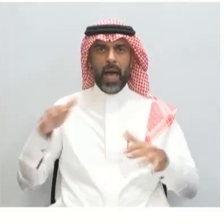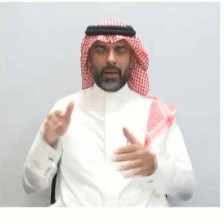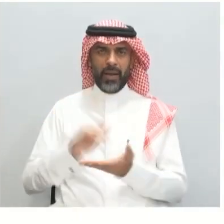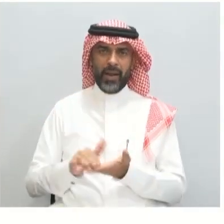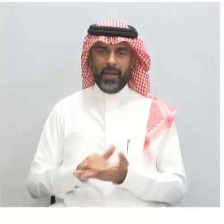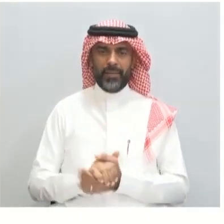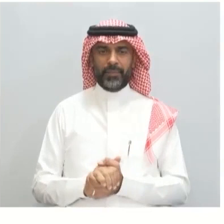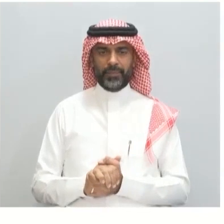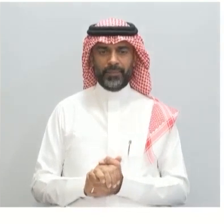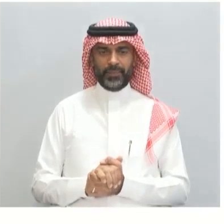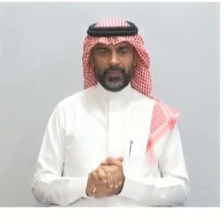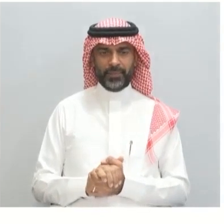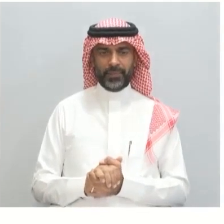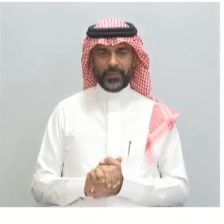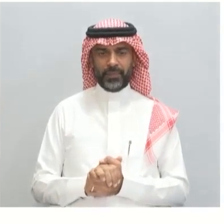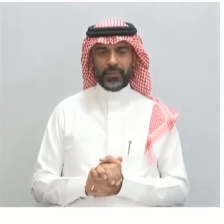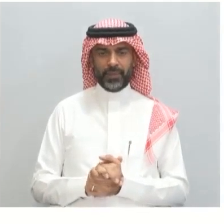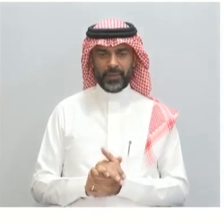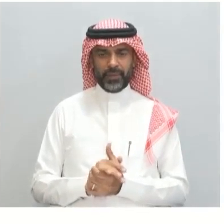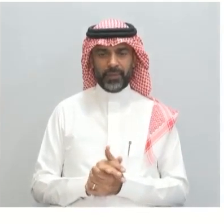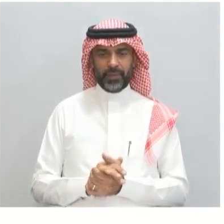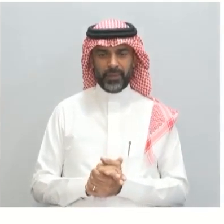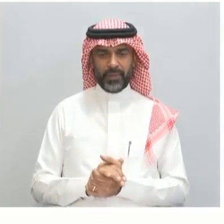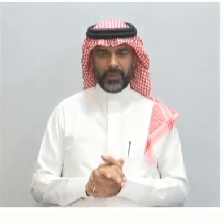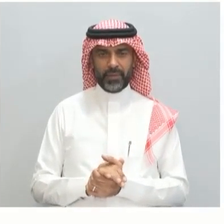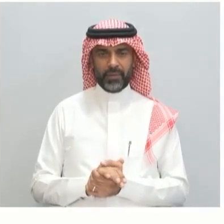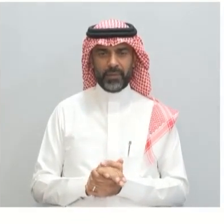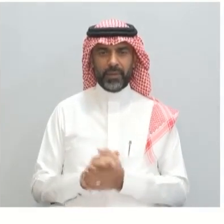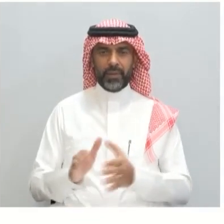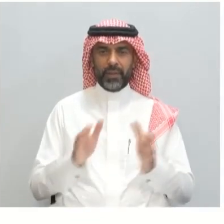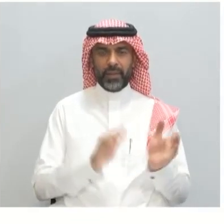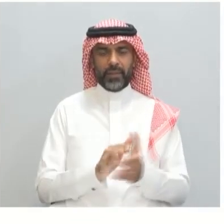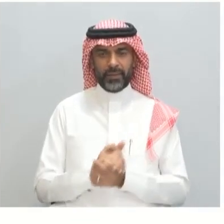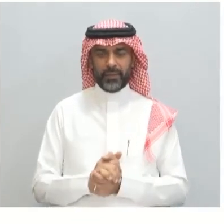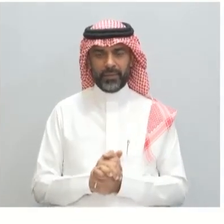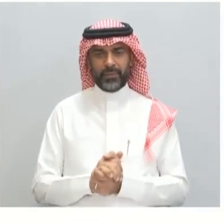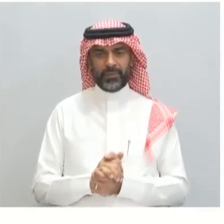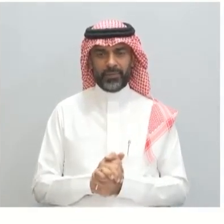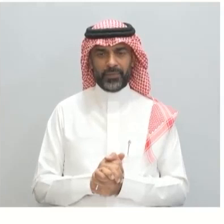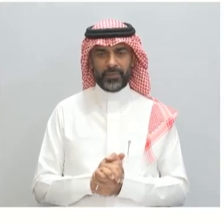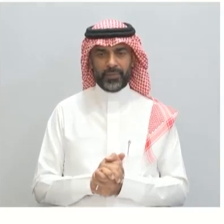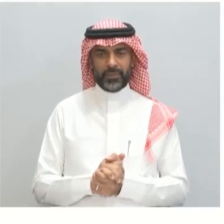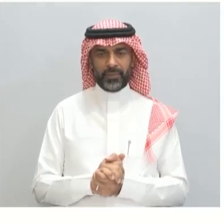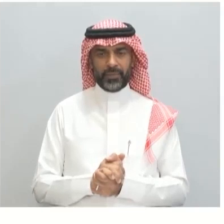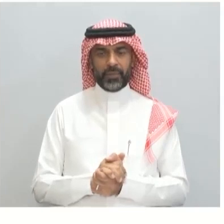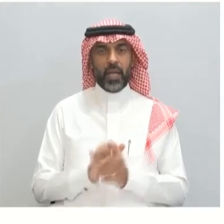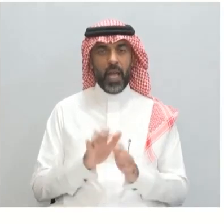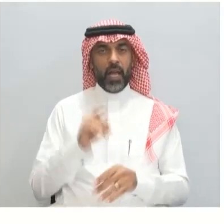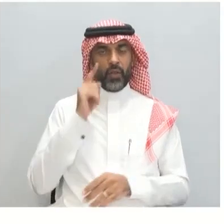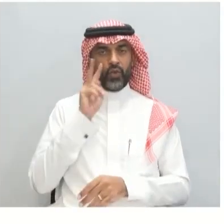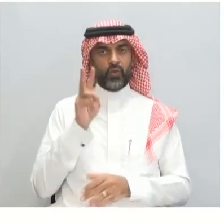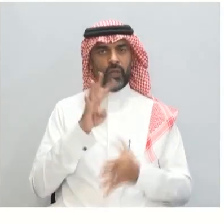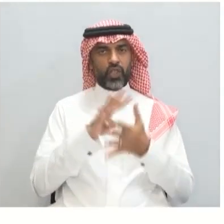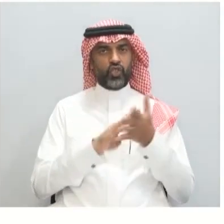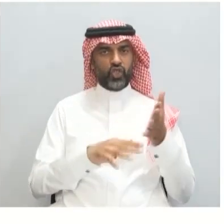الارض مبتدئين باكبرها المحيط الهادي ومنته هنا ممتازين احسنتم ايضا ابنائي